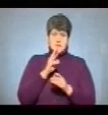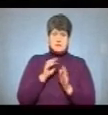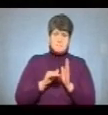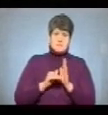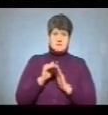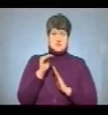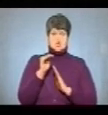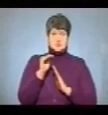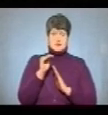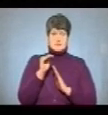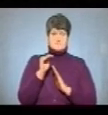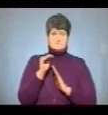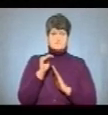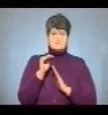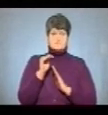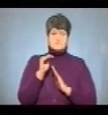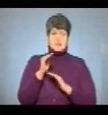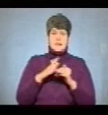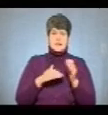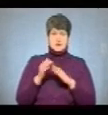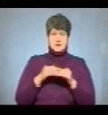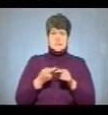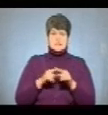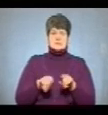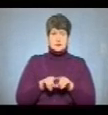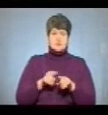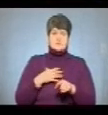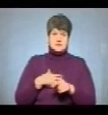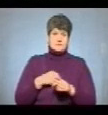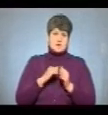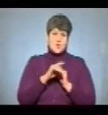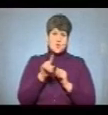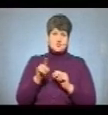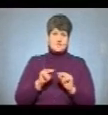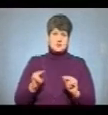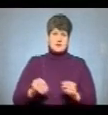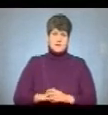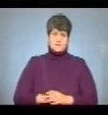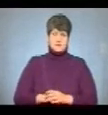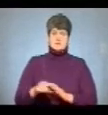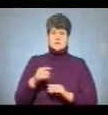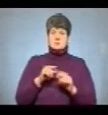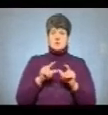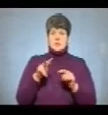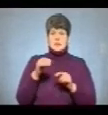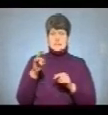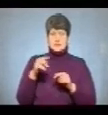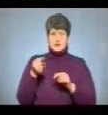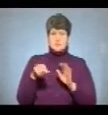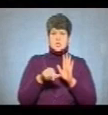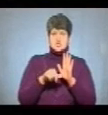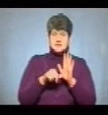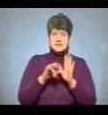категорії – це теж важливо для кожного вчителя. В Тернопільській школі-ліцеї номер 6